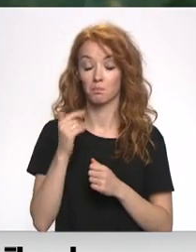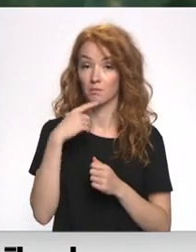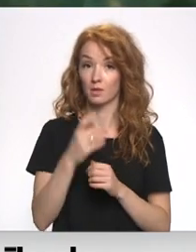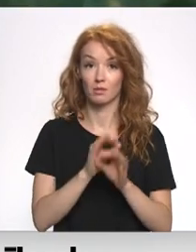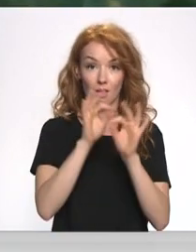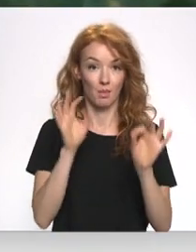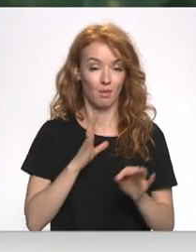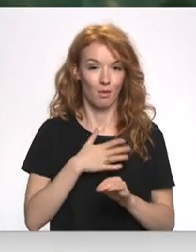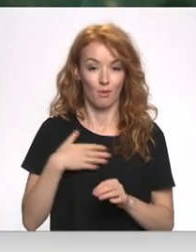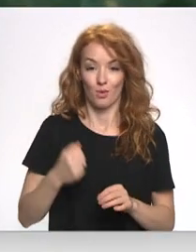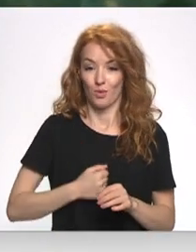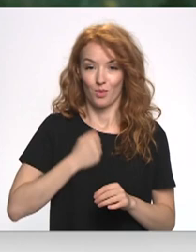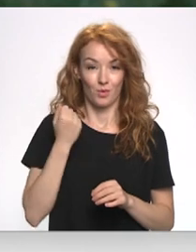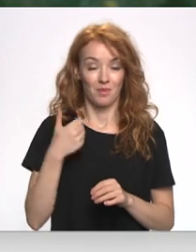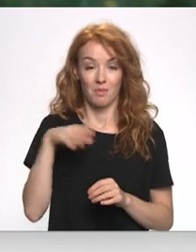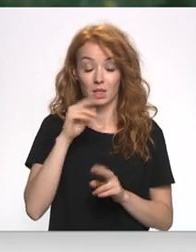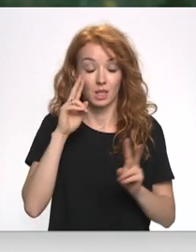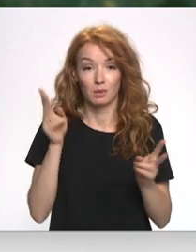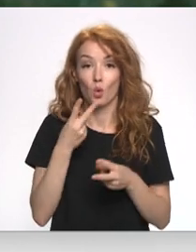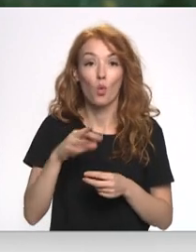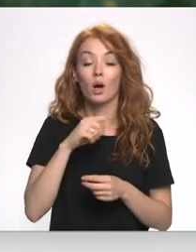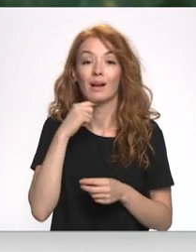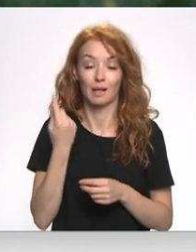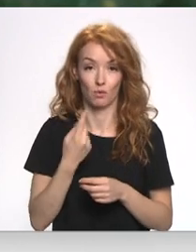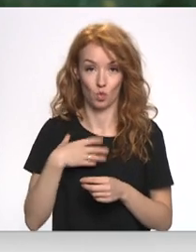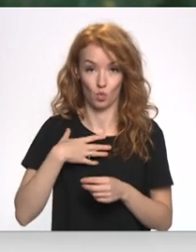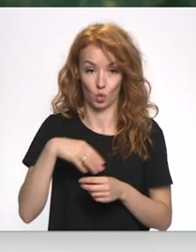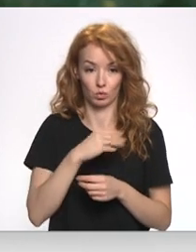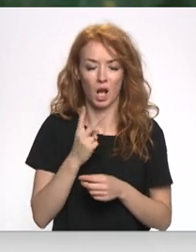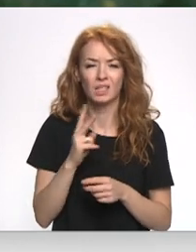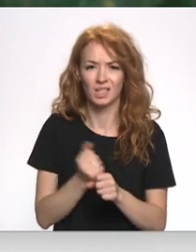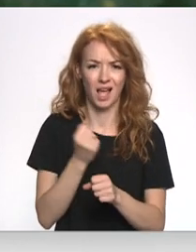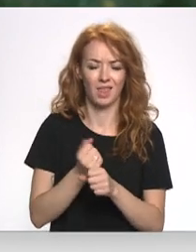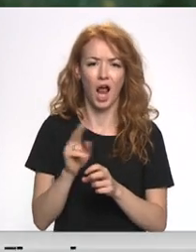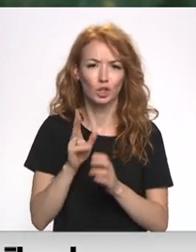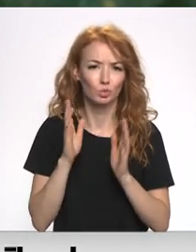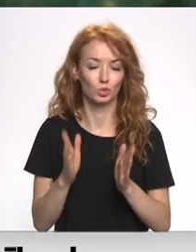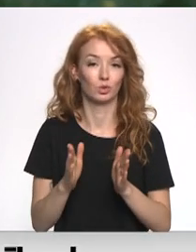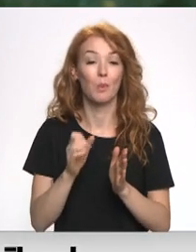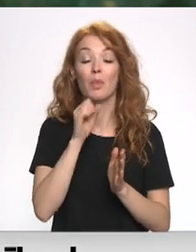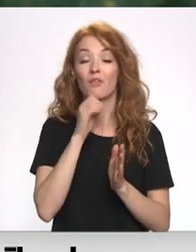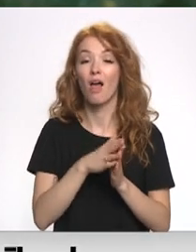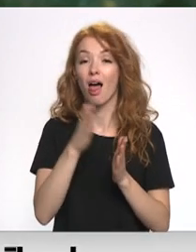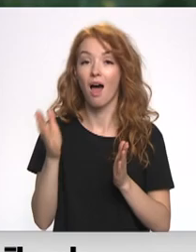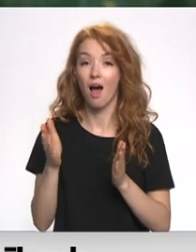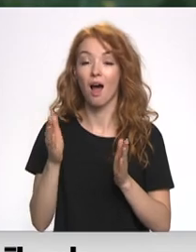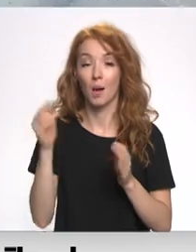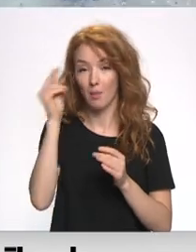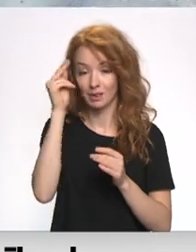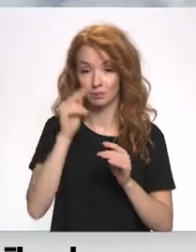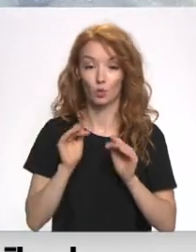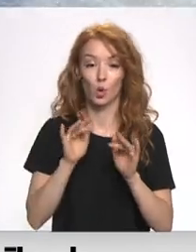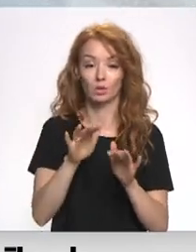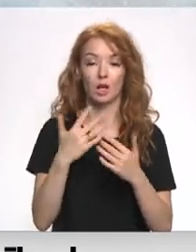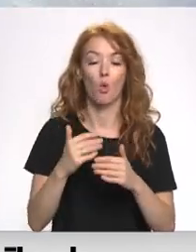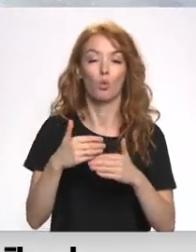Sākumā bija grūti, jo mēs nesapratām, ko no mums grib, kas mums jādara, kas būs. Bet vēlāk, kad jau apmācību procesā mēs